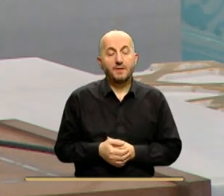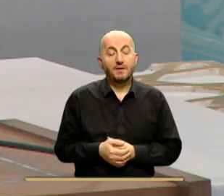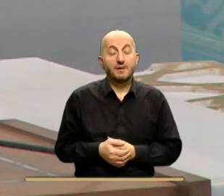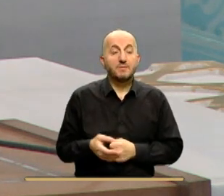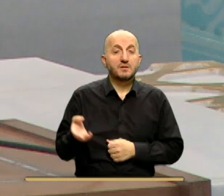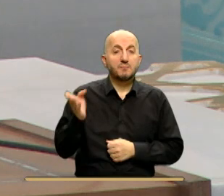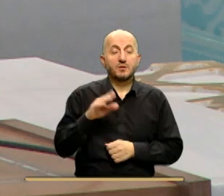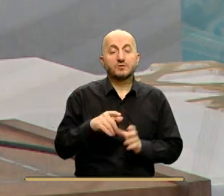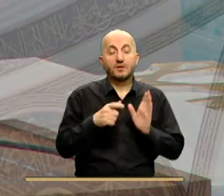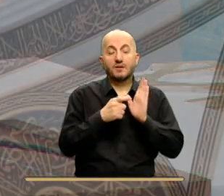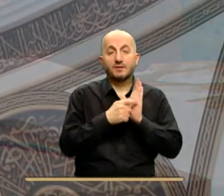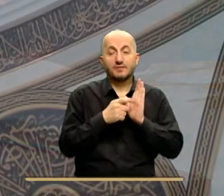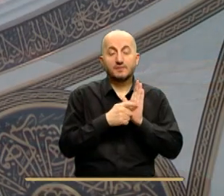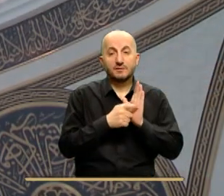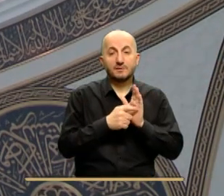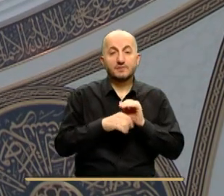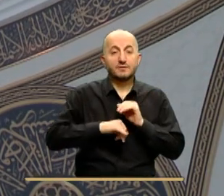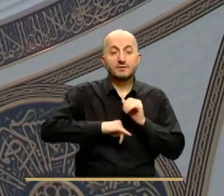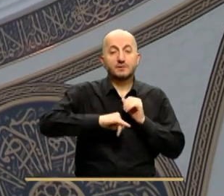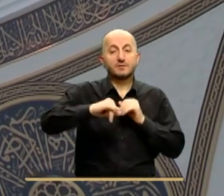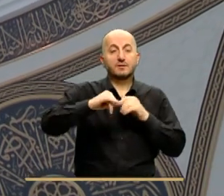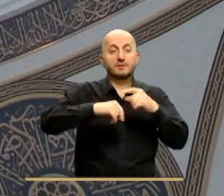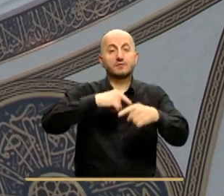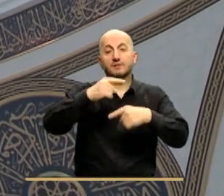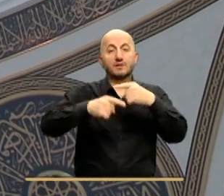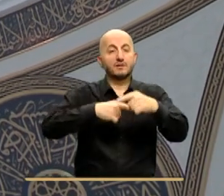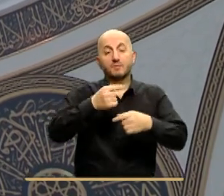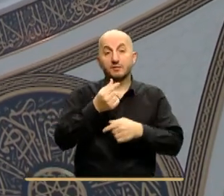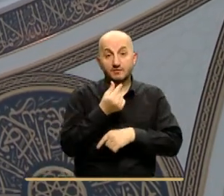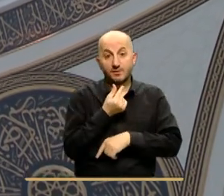Bir başka ayette yine yakın akrabanı da uyar.